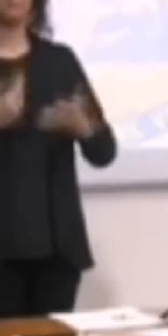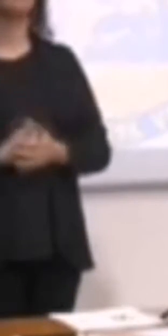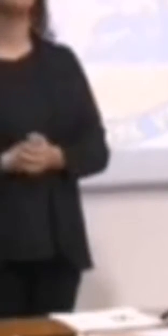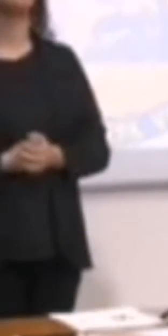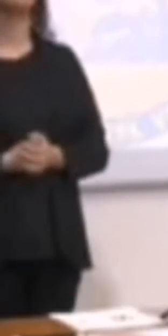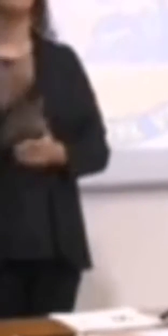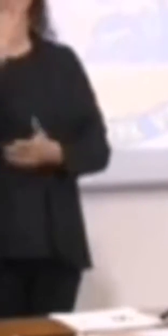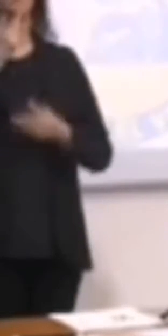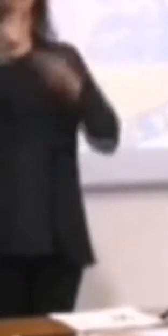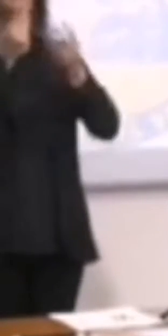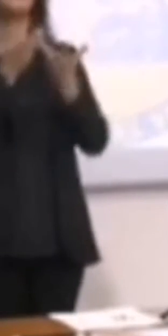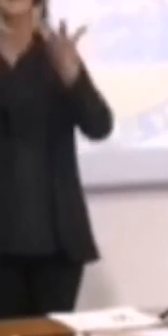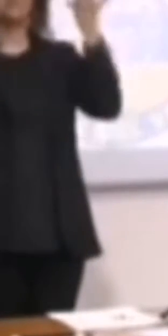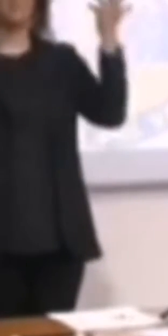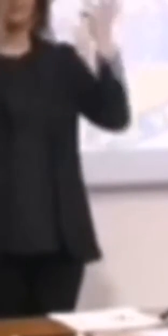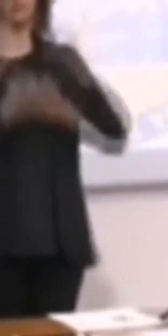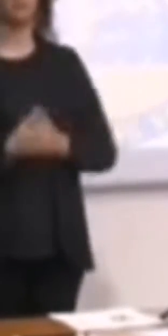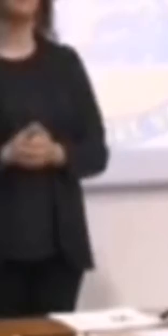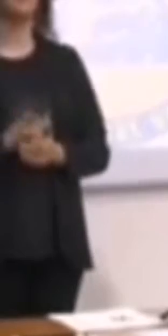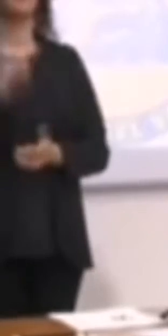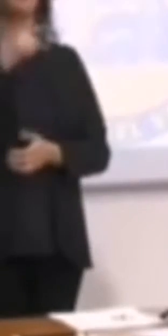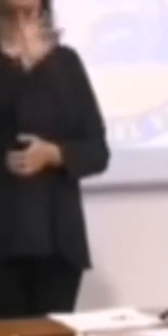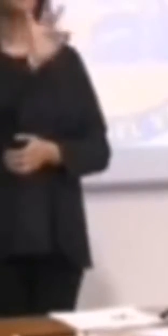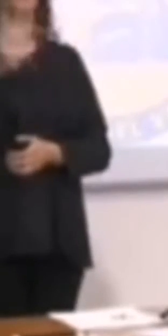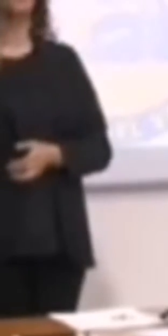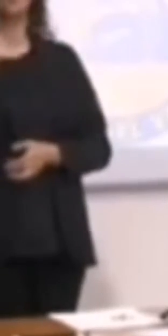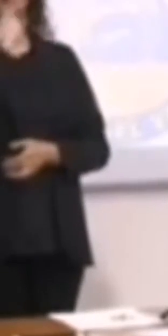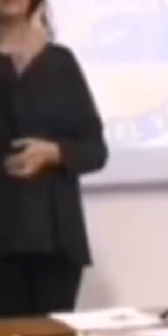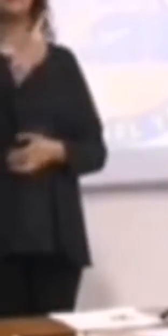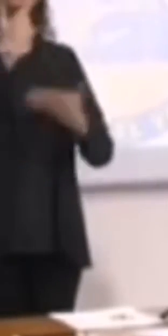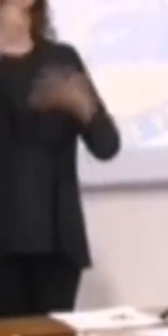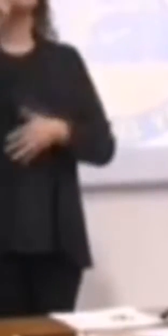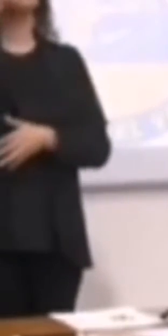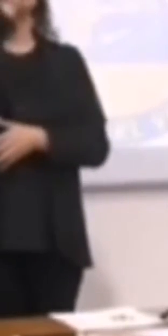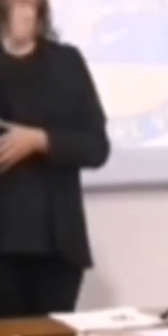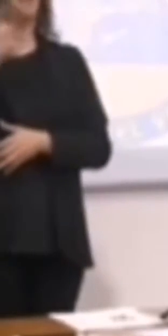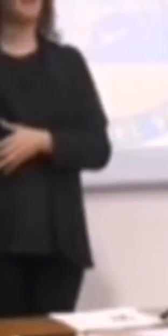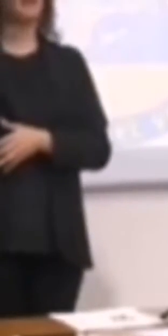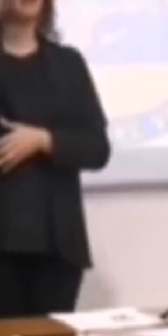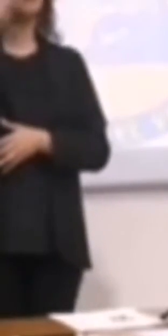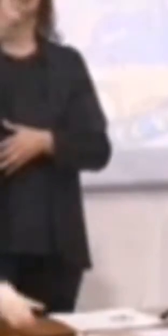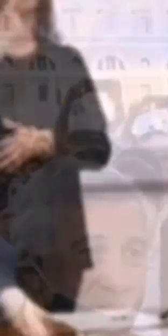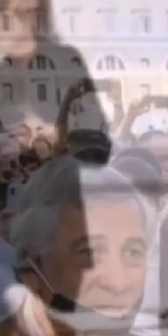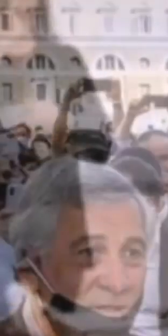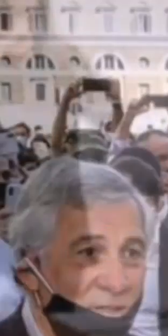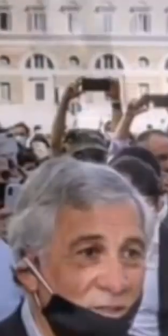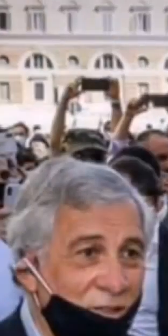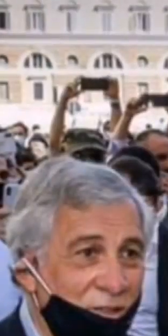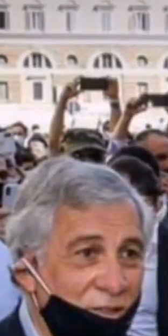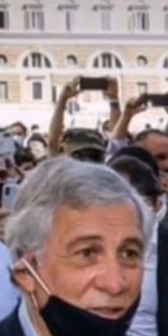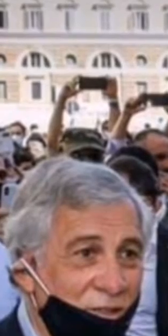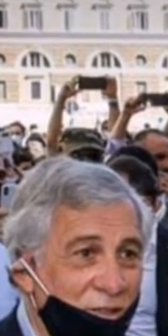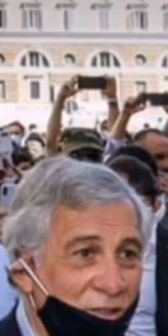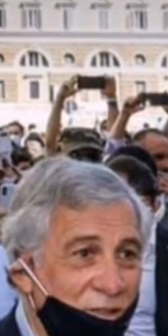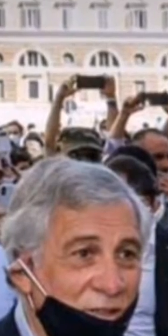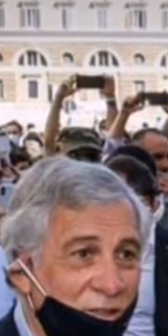un piccolo chiarimento, no? Cioè, c'è qualcuno che dice ma il Veneto ha eliminato le mascherine. No, il Veneto non ha eliminato le mascherine.